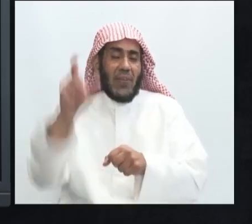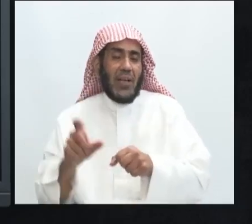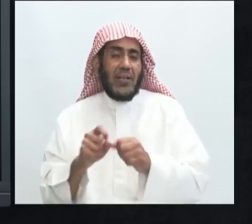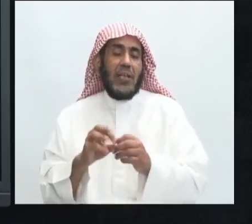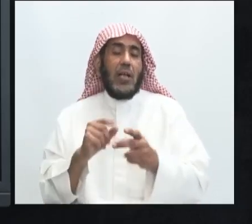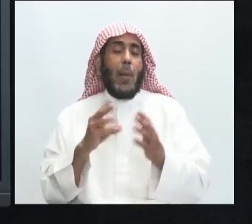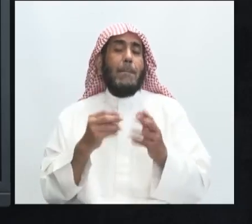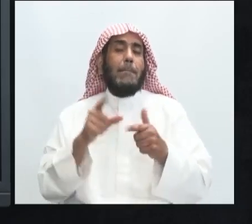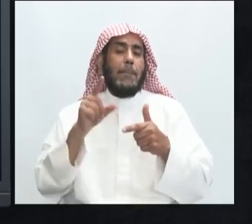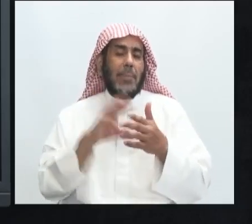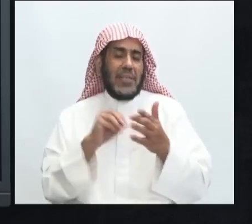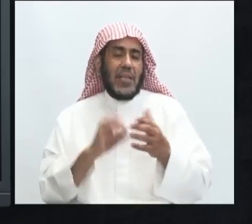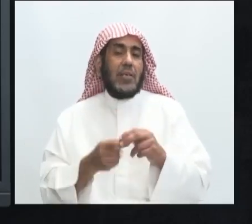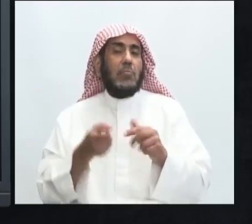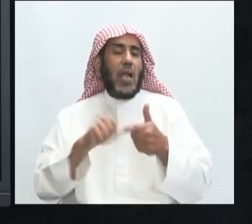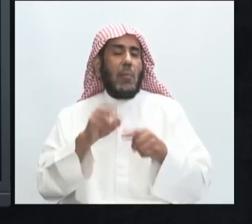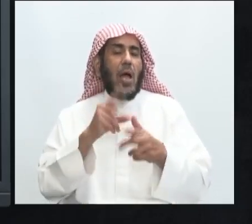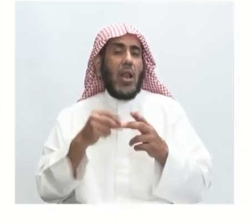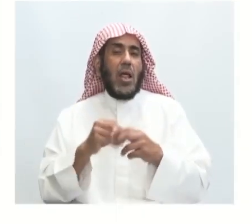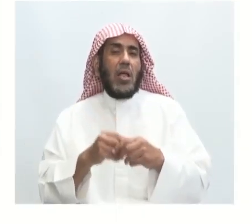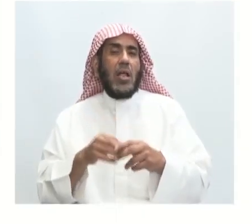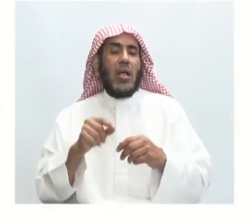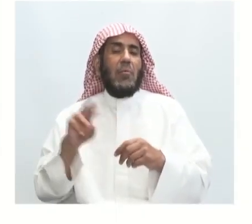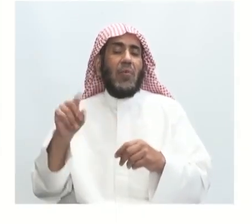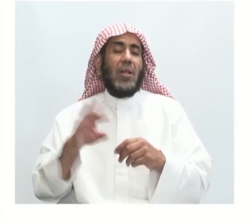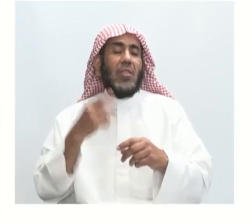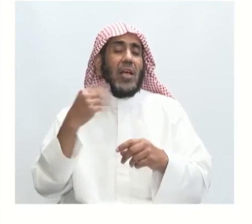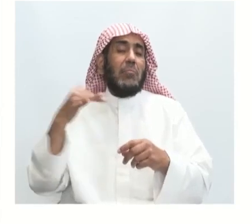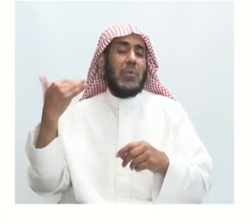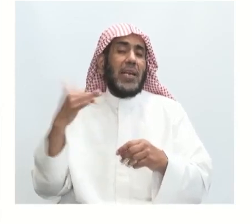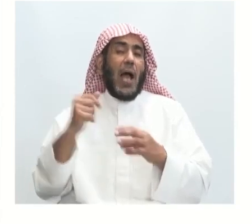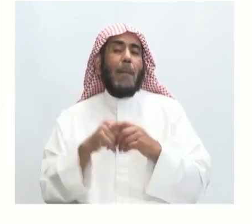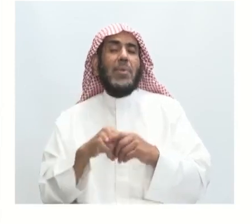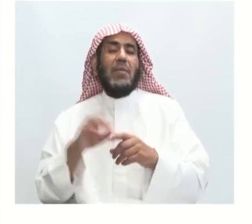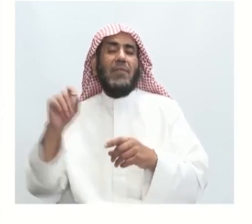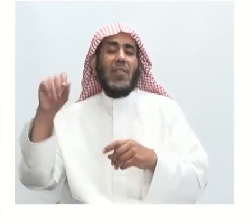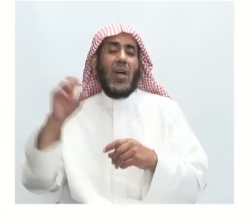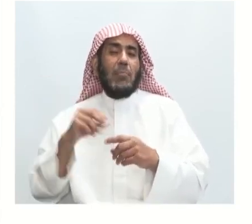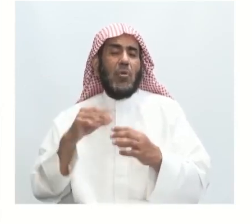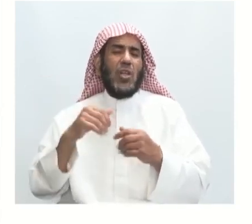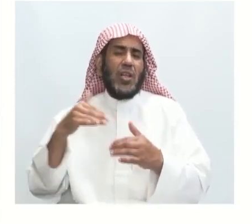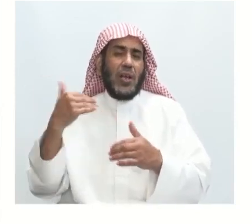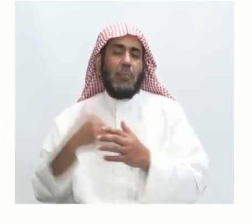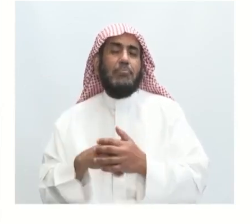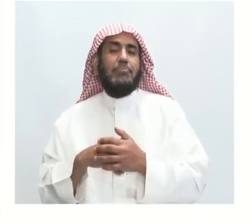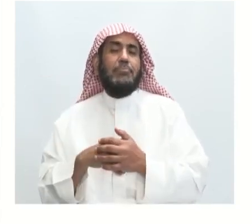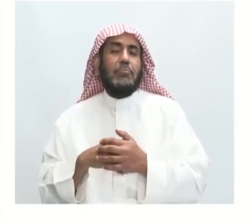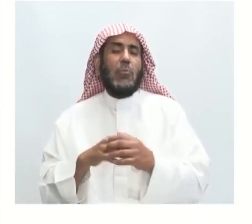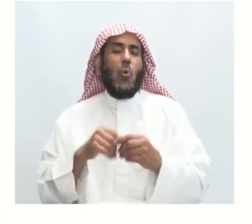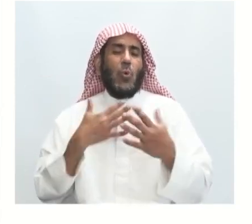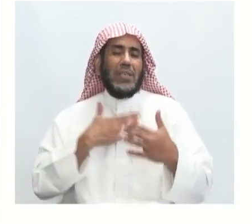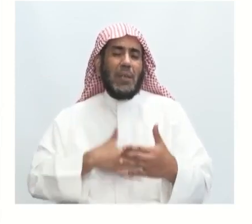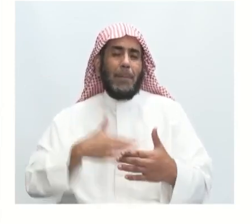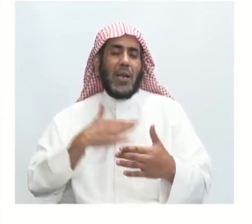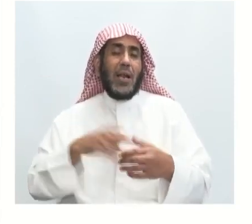عفوا المصدر ينوبه عنه فاعله يقول ظرف ضرب الرقاب في قوله تعالى فضرب الرقابي يعني اضرب ضربا صبرا